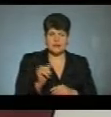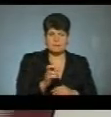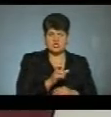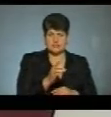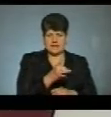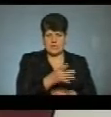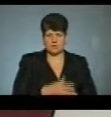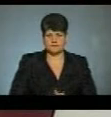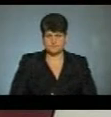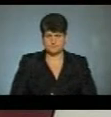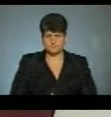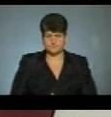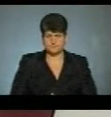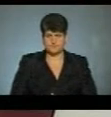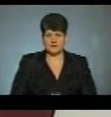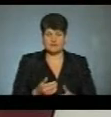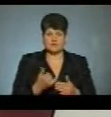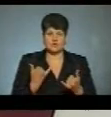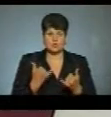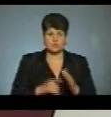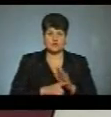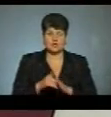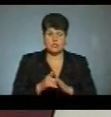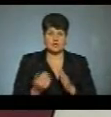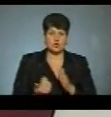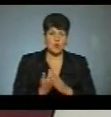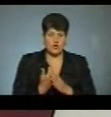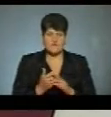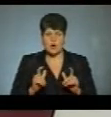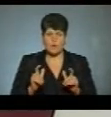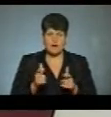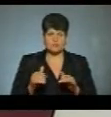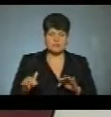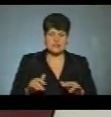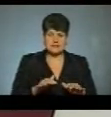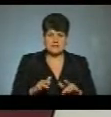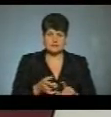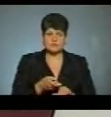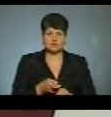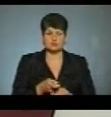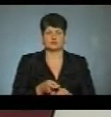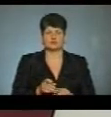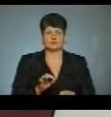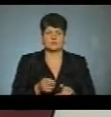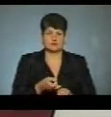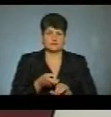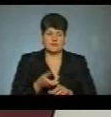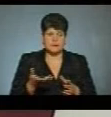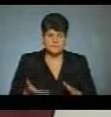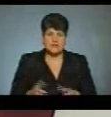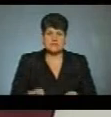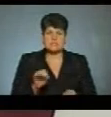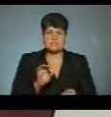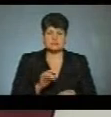Бережанському районах. Відсьогодні вступили в дію нові обмежувані карантинні заходи через поширення коронавірусу, які ухвалив Кабмін.